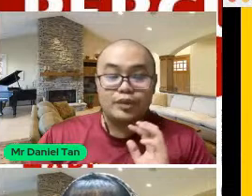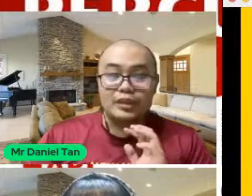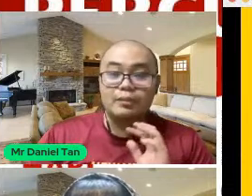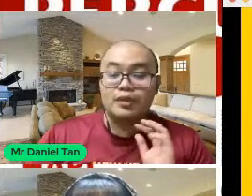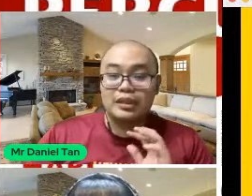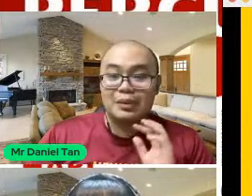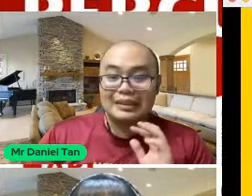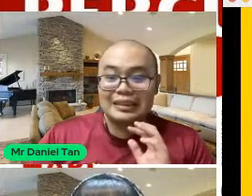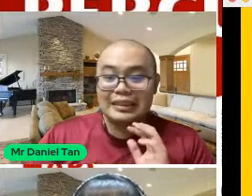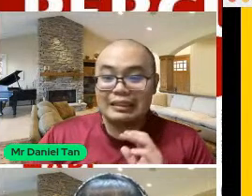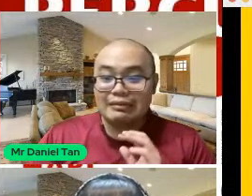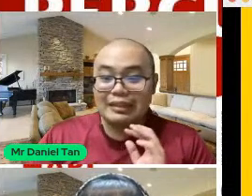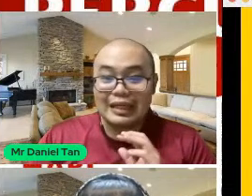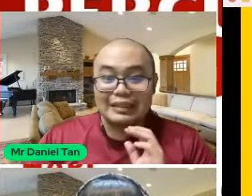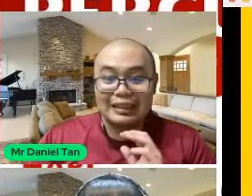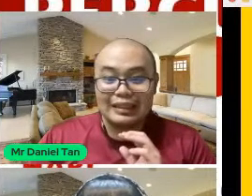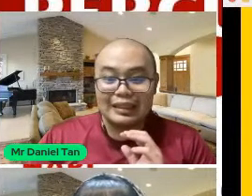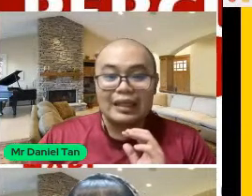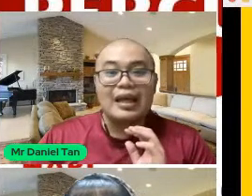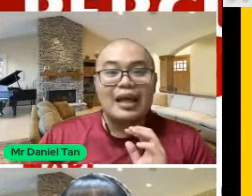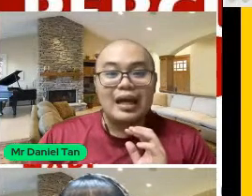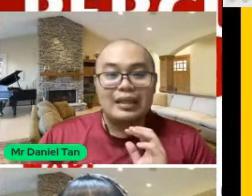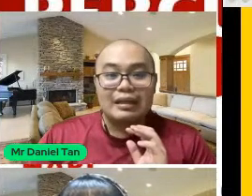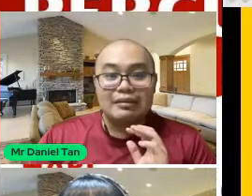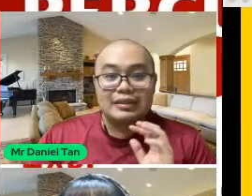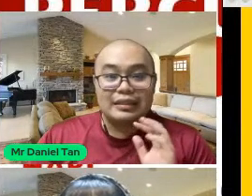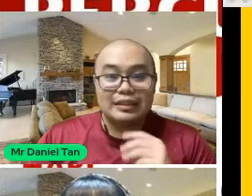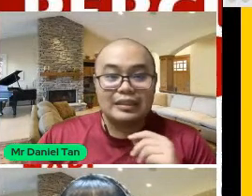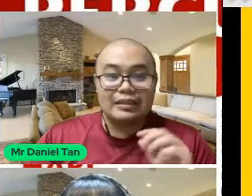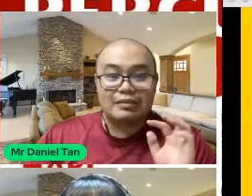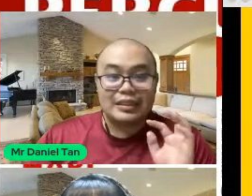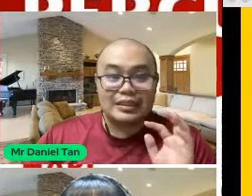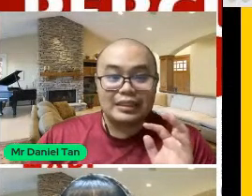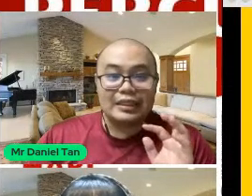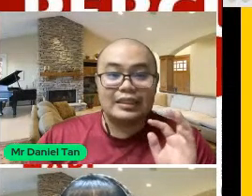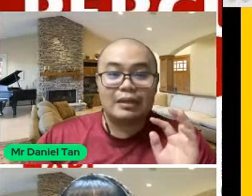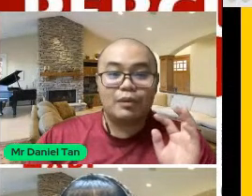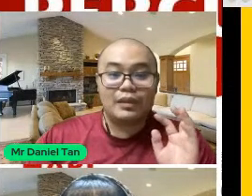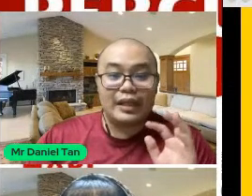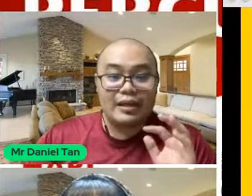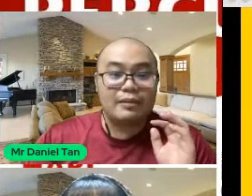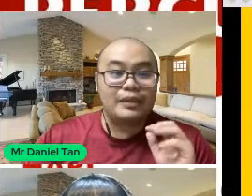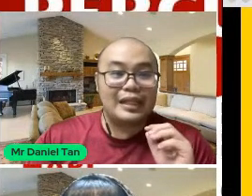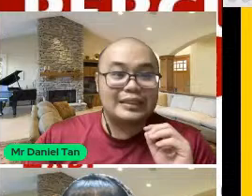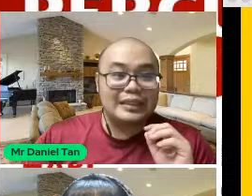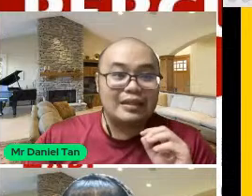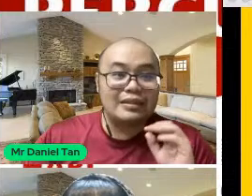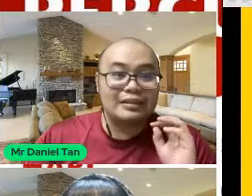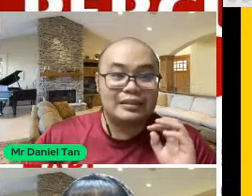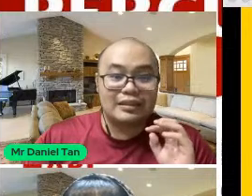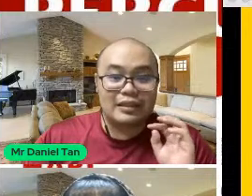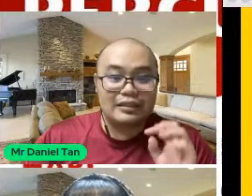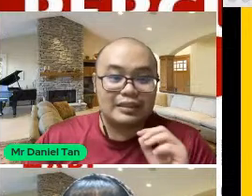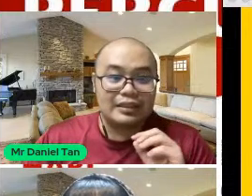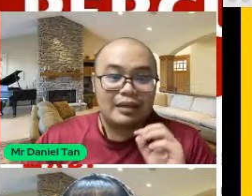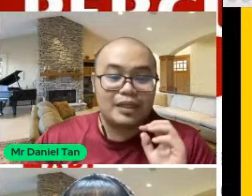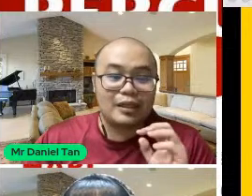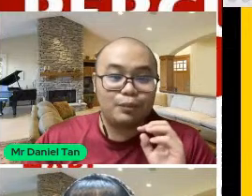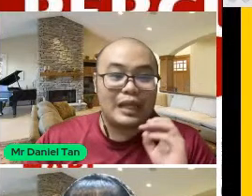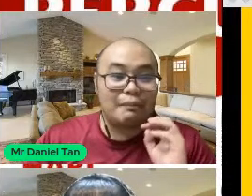dan mempunyai motivasi diri yang tinggi ada yg jadi di sini kita boleh belajar